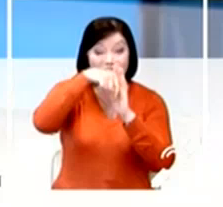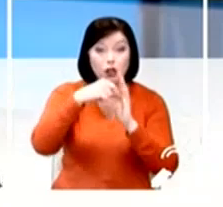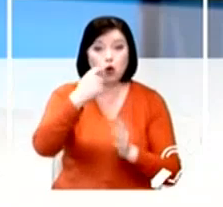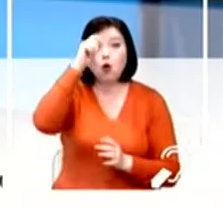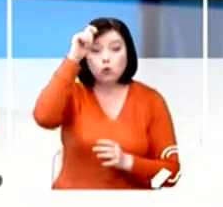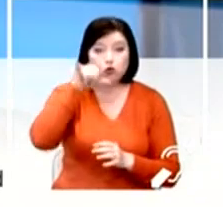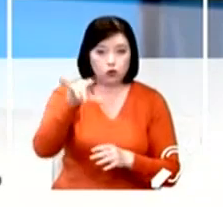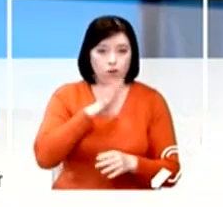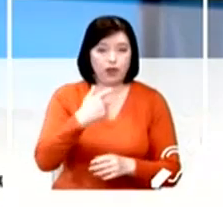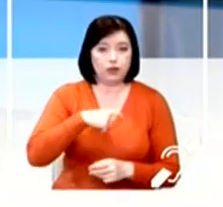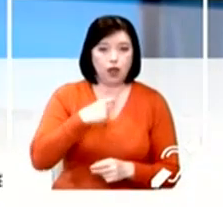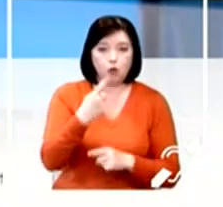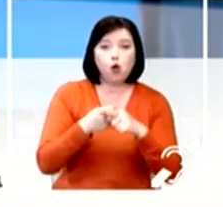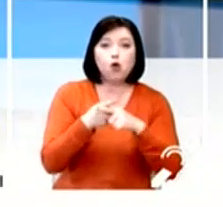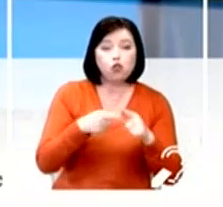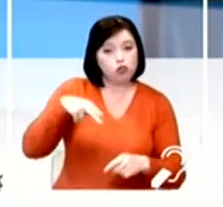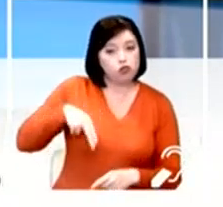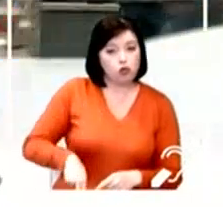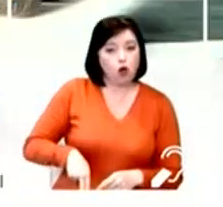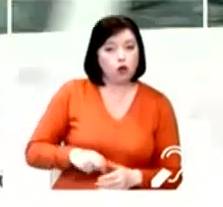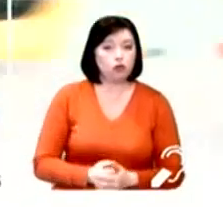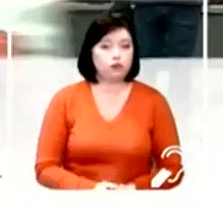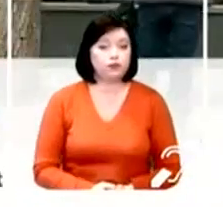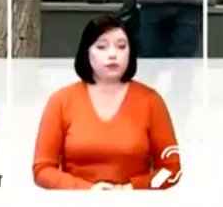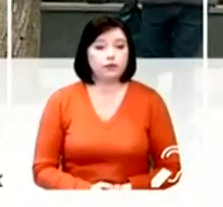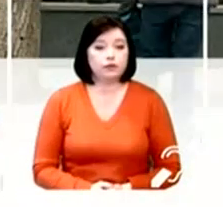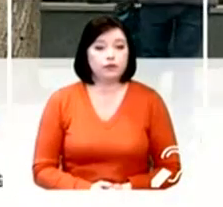un bărbat care avea asupra sa un cuțit.